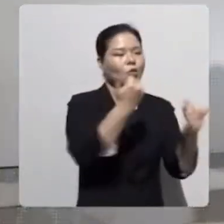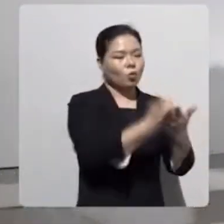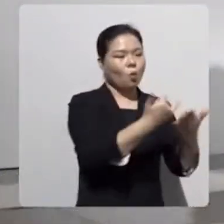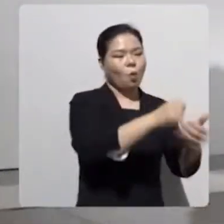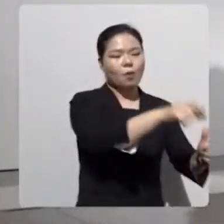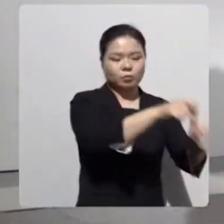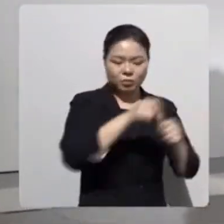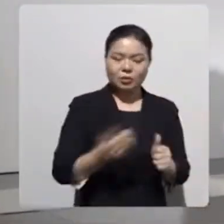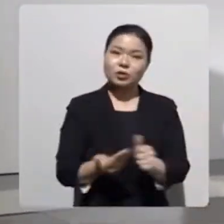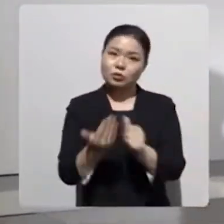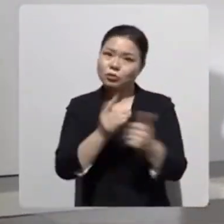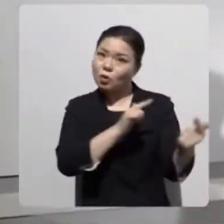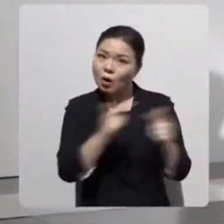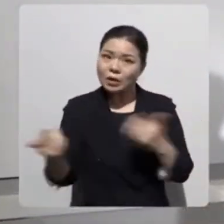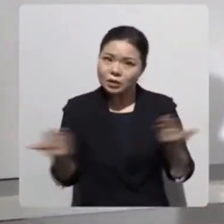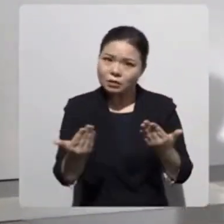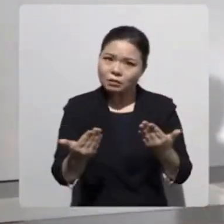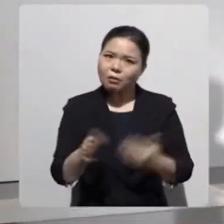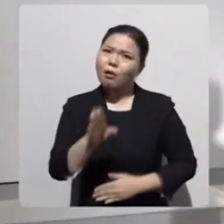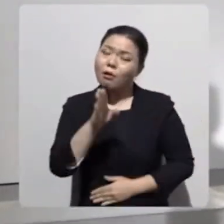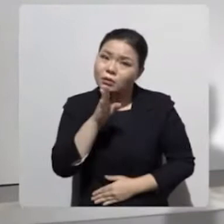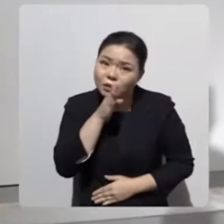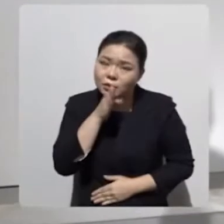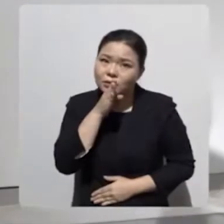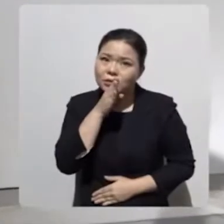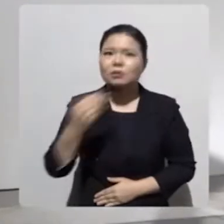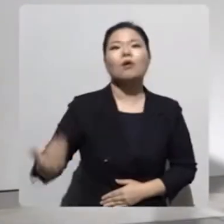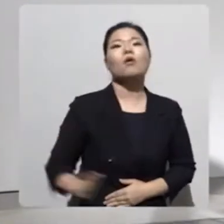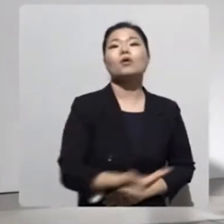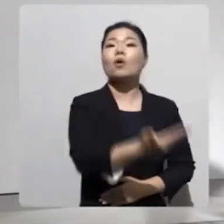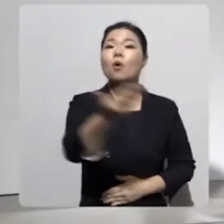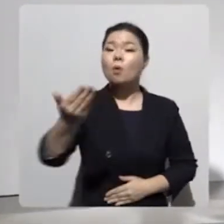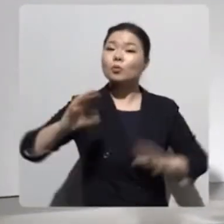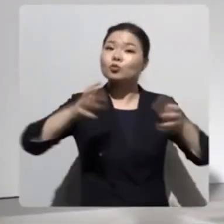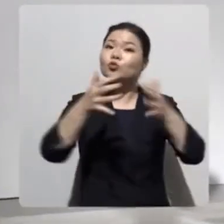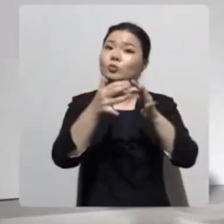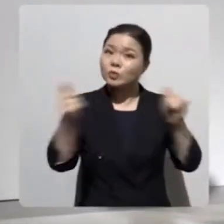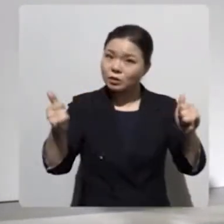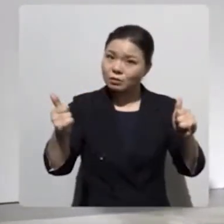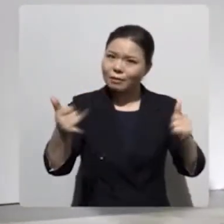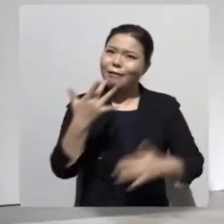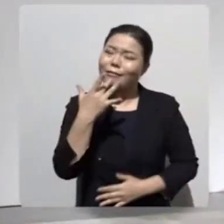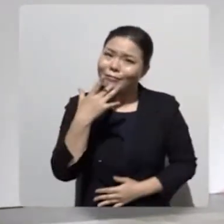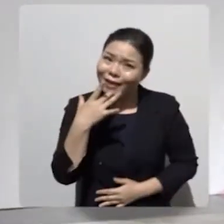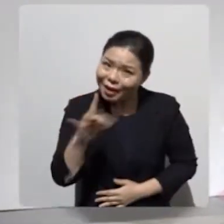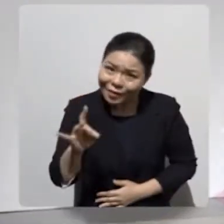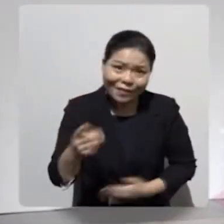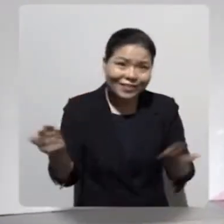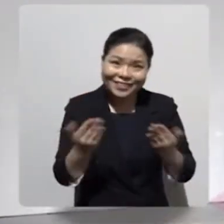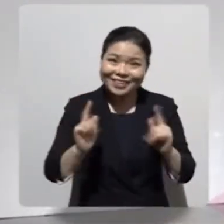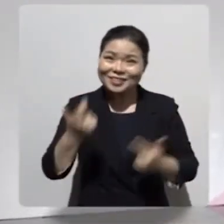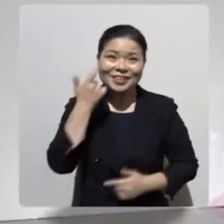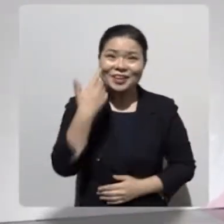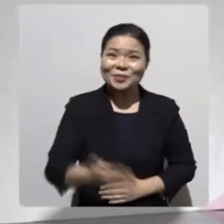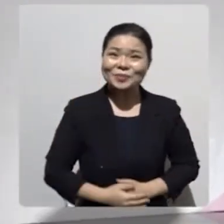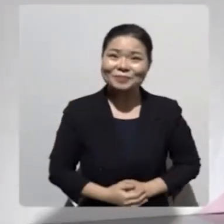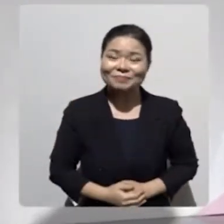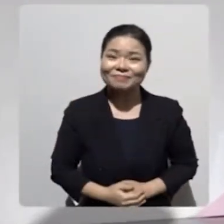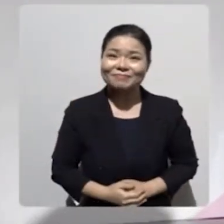하지만 저에 대한 이런 이야기들, 사실 여러 국민들께서 당연히 하고 계시는 것들 아닙니까?